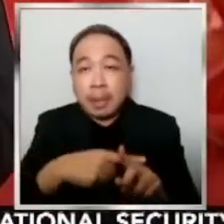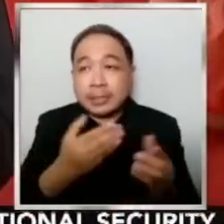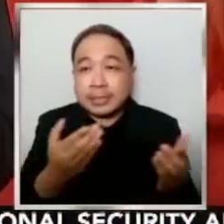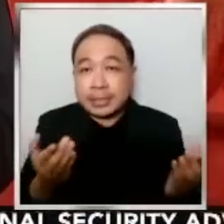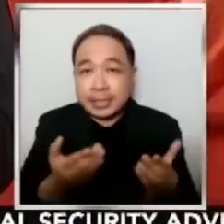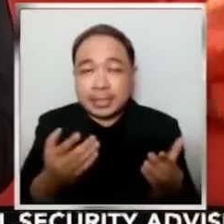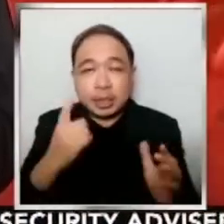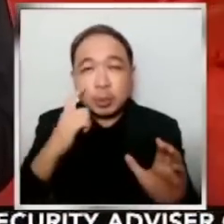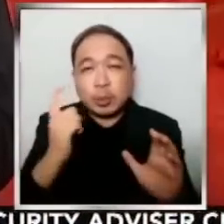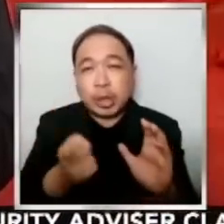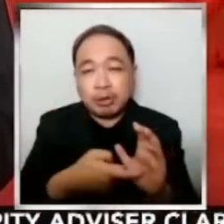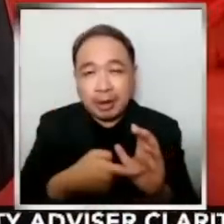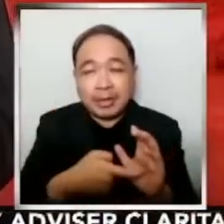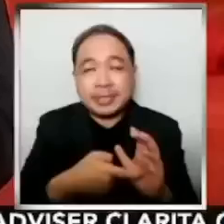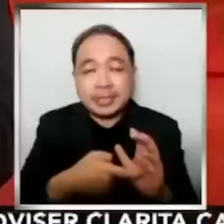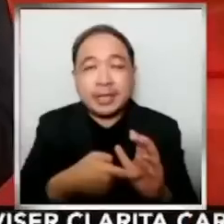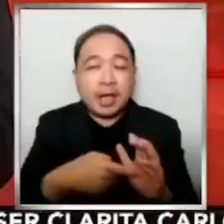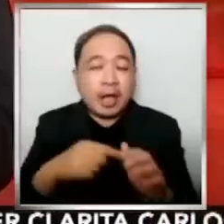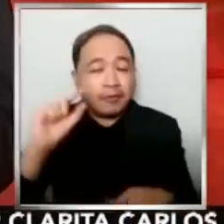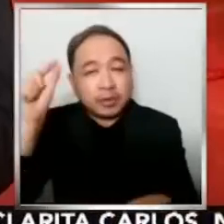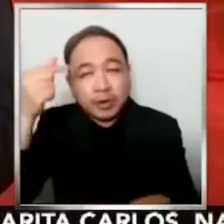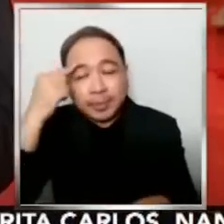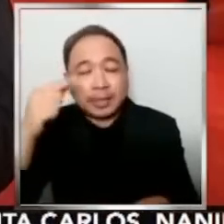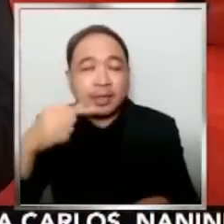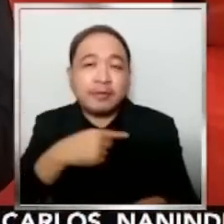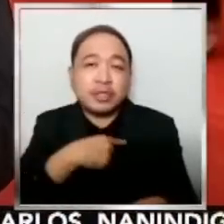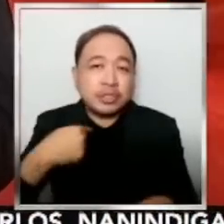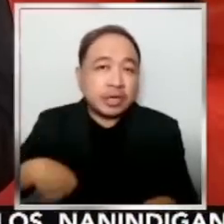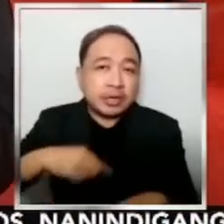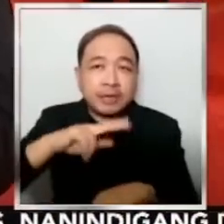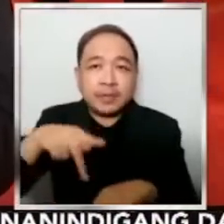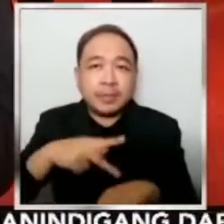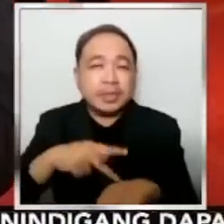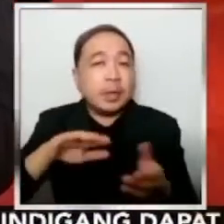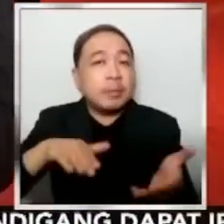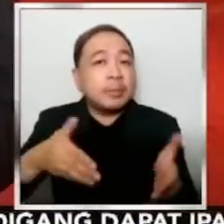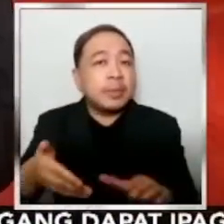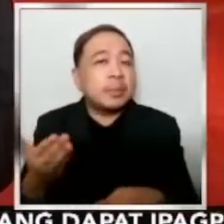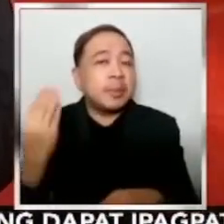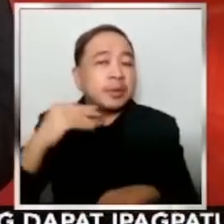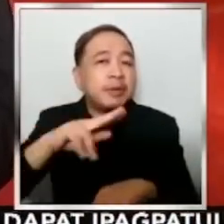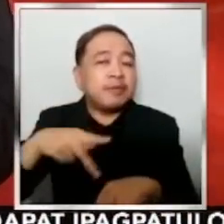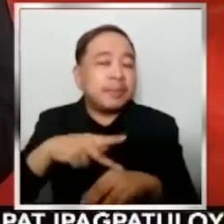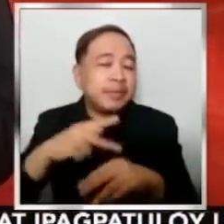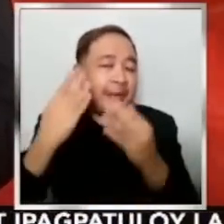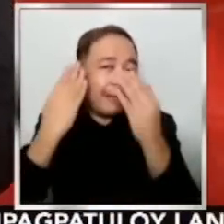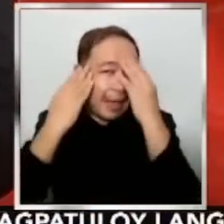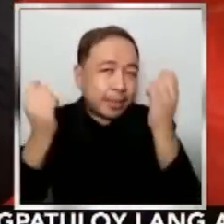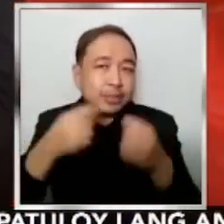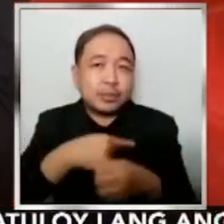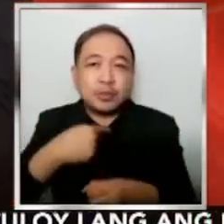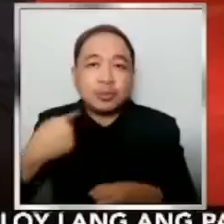ng China at Pilipinas ang pumanaw na dating Philippine Ambassador to China na si Chito Santa